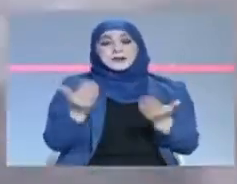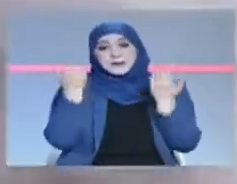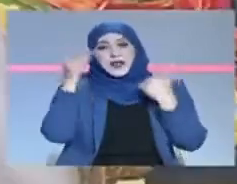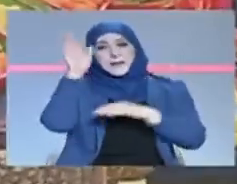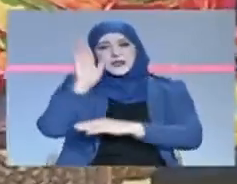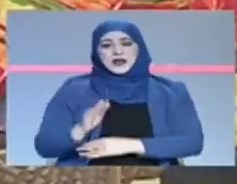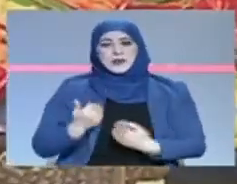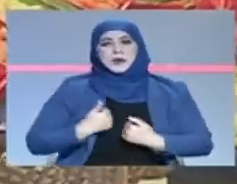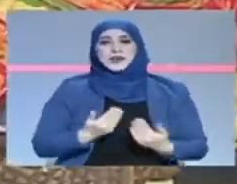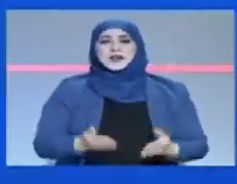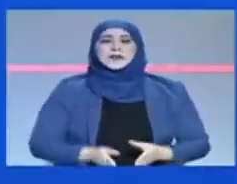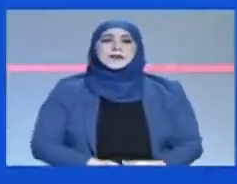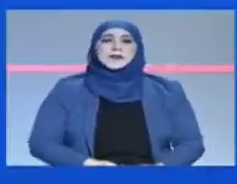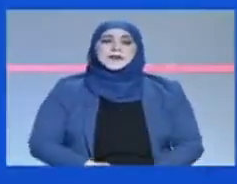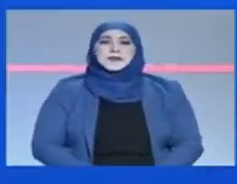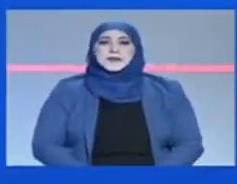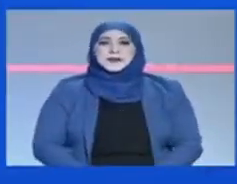للتوقي.